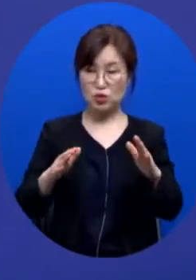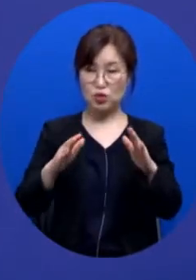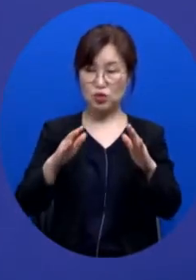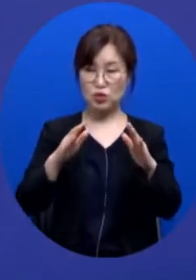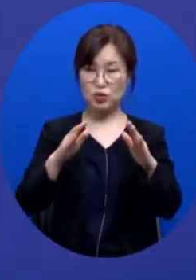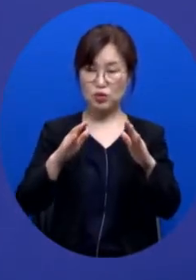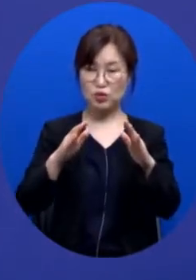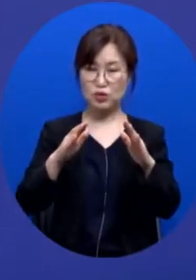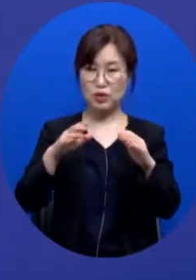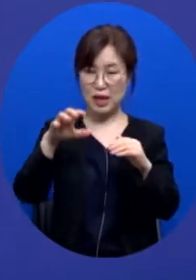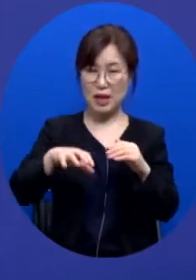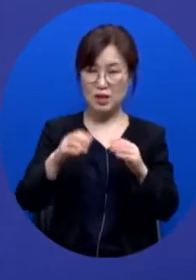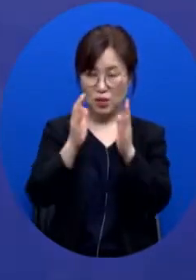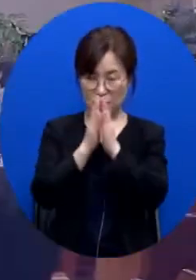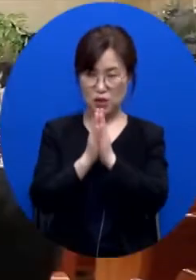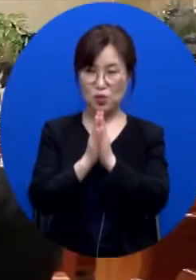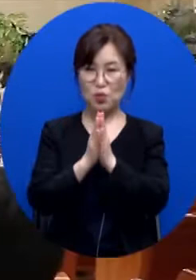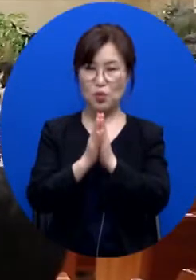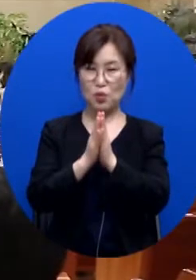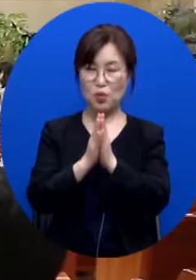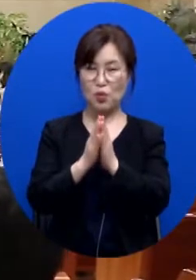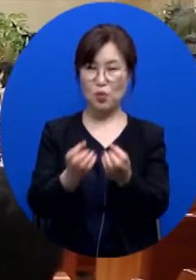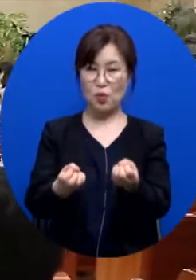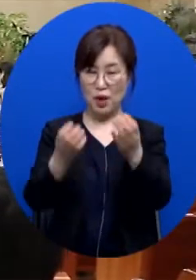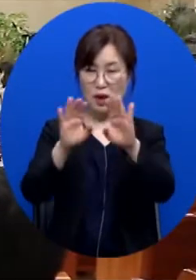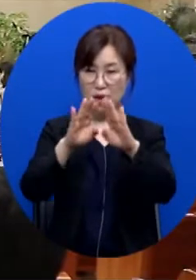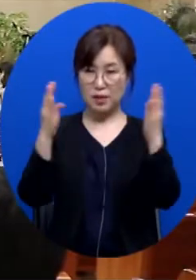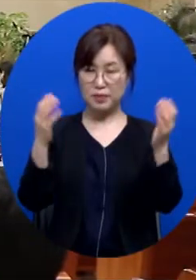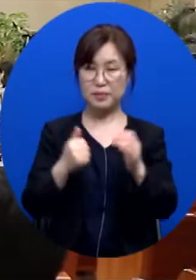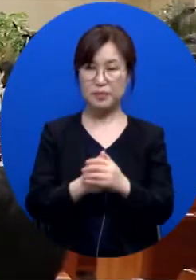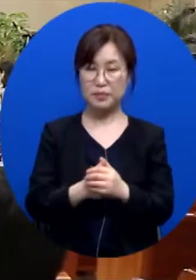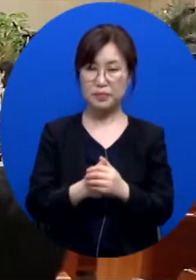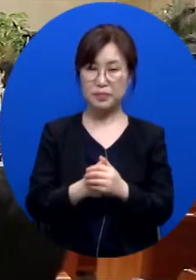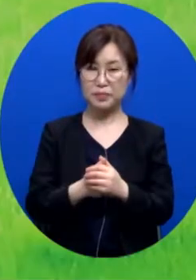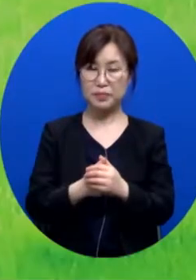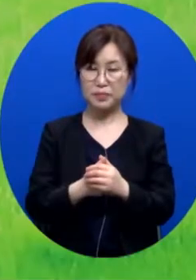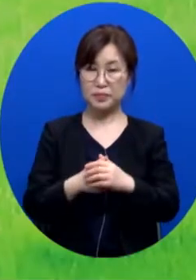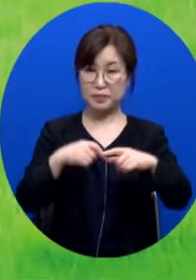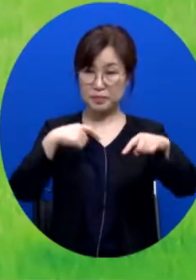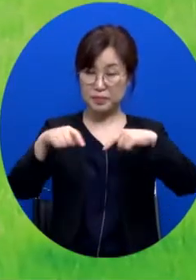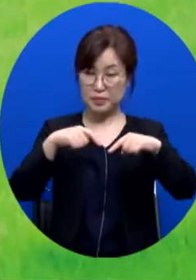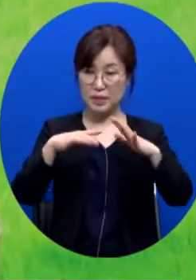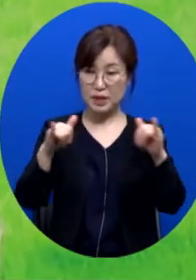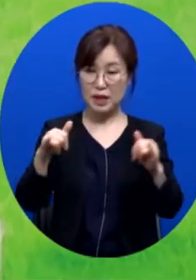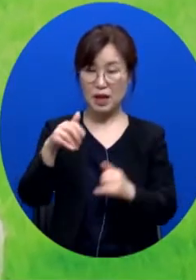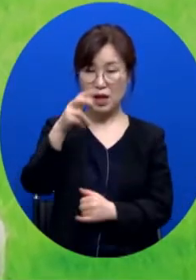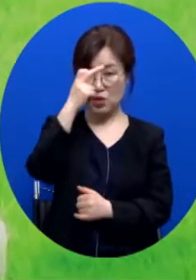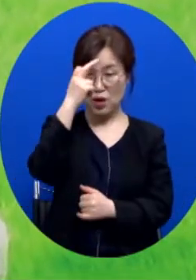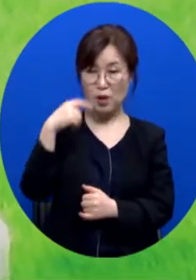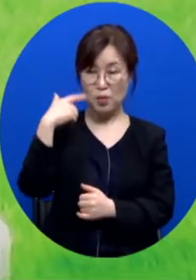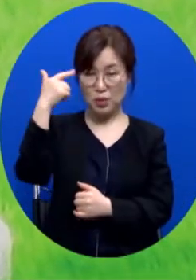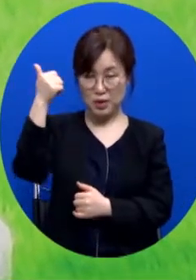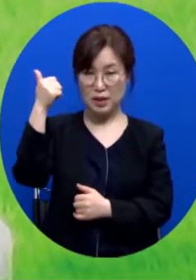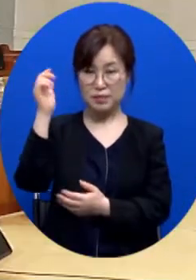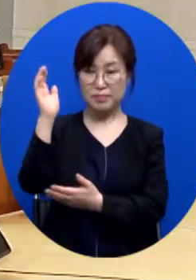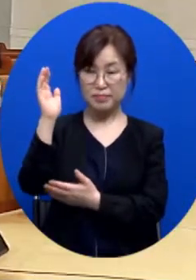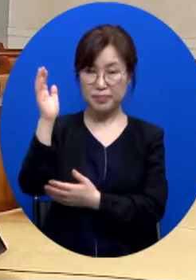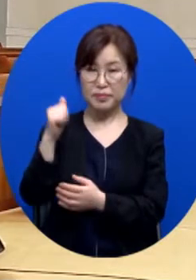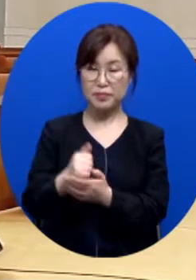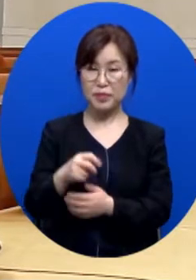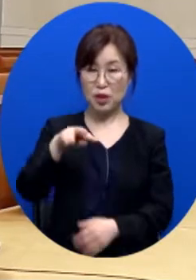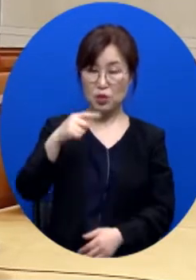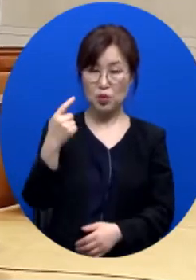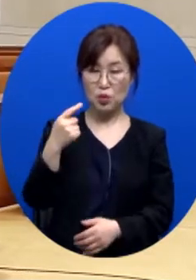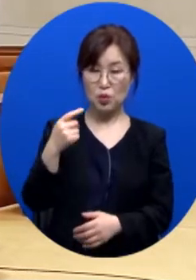합기도 집회가 열렸습니다 총 진행 위원장 최남수 목사 의 인도로 열린 집회에서 소강석